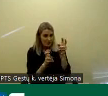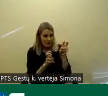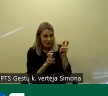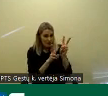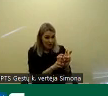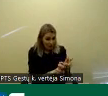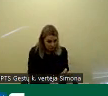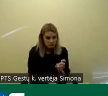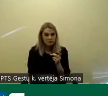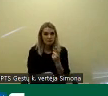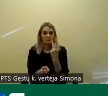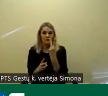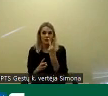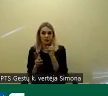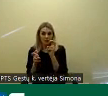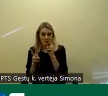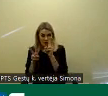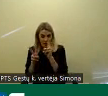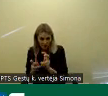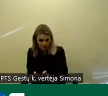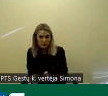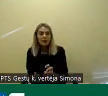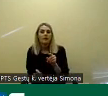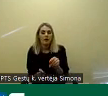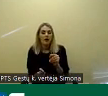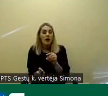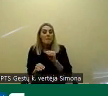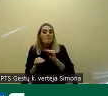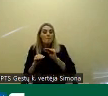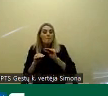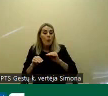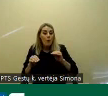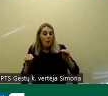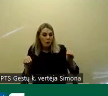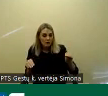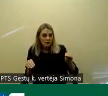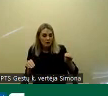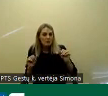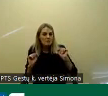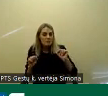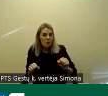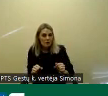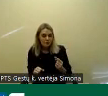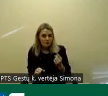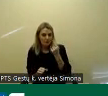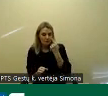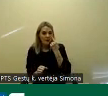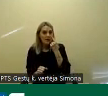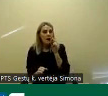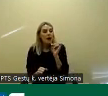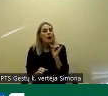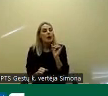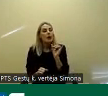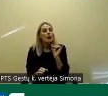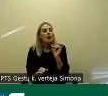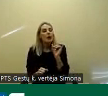planuojam turėti įrankį, kad mokytojas lengvai matytų, kuriuose dalykuose, kuriais mokslo